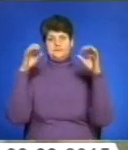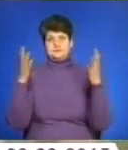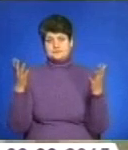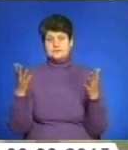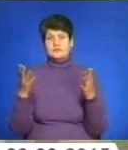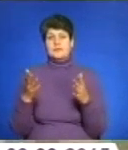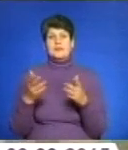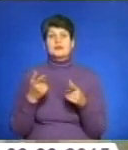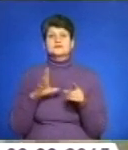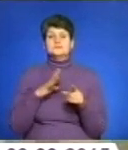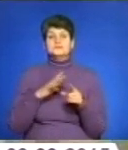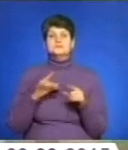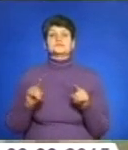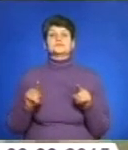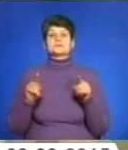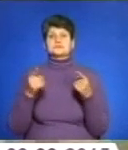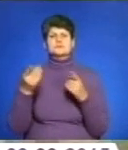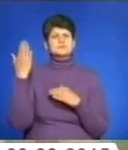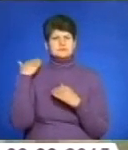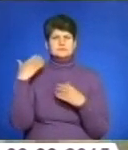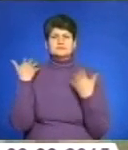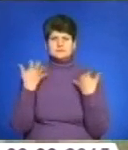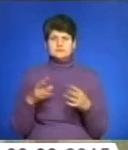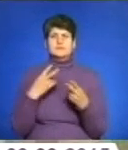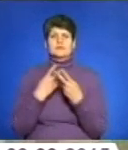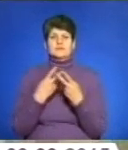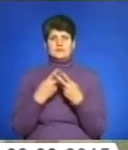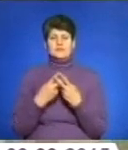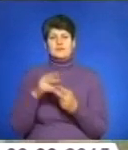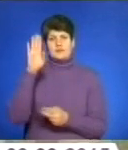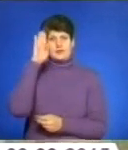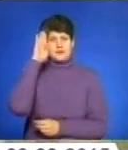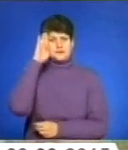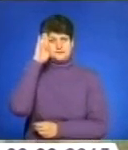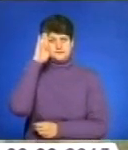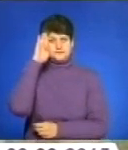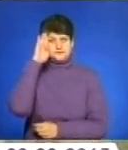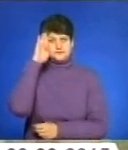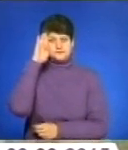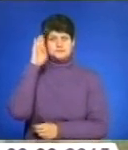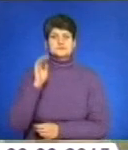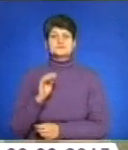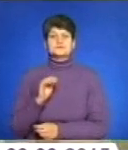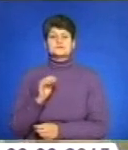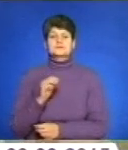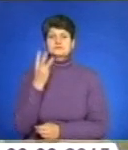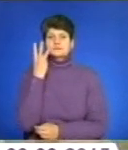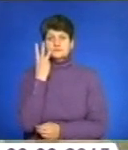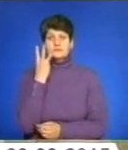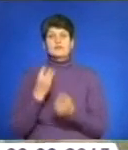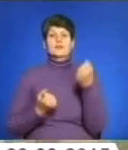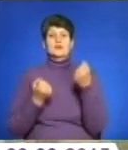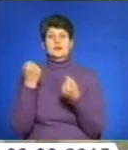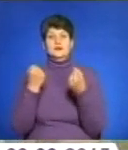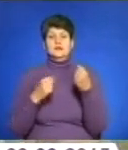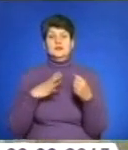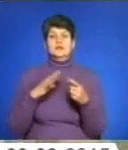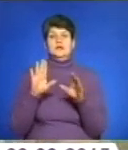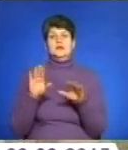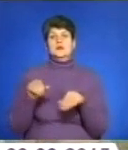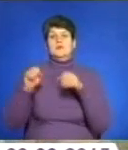злочинів був затриманий раніше судимий громадянин. 3 транспортні засоби були